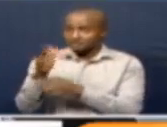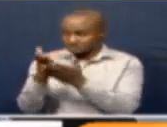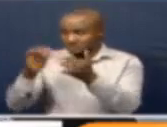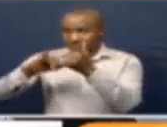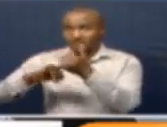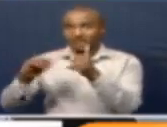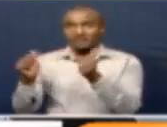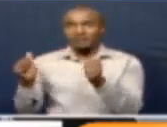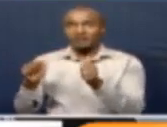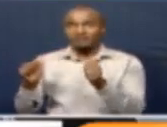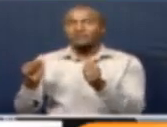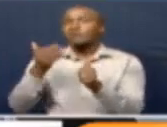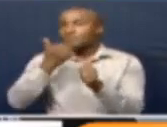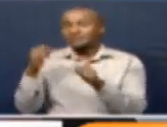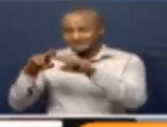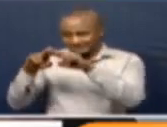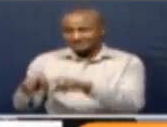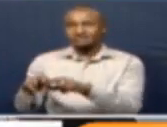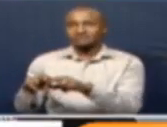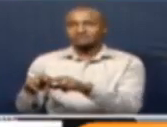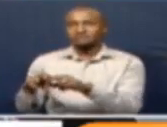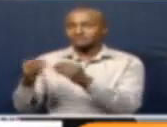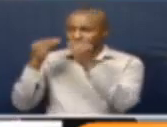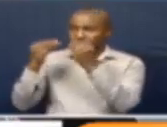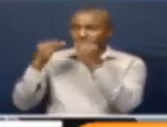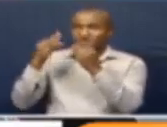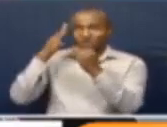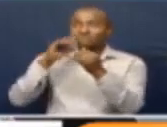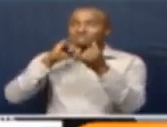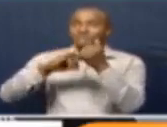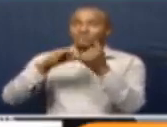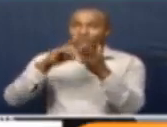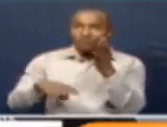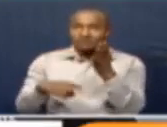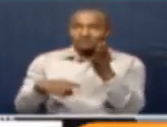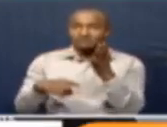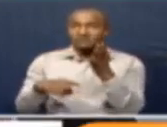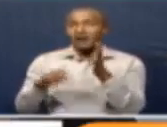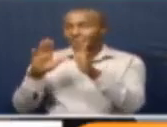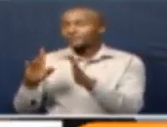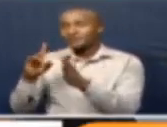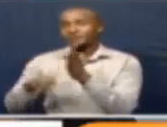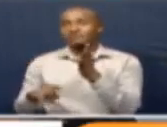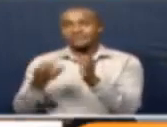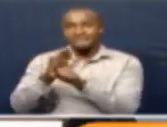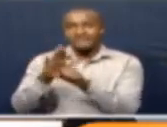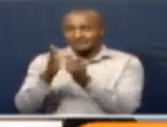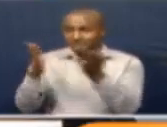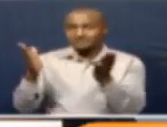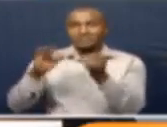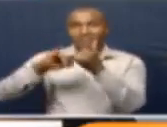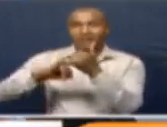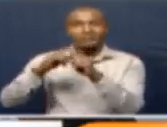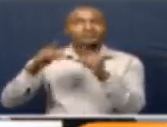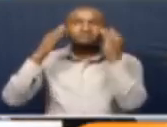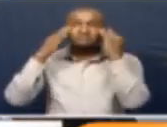hawajaoa, ni vyema uketi na mtu akufundishe, ujue mke ni nini na maana ya mke ni nini. Maana wengi wanaoa bila kujua